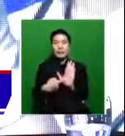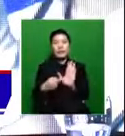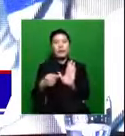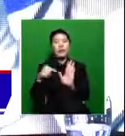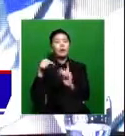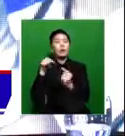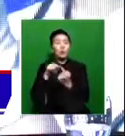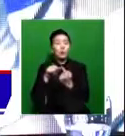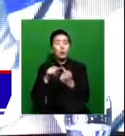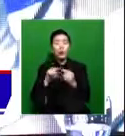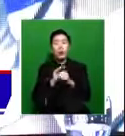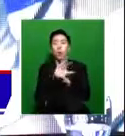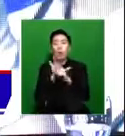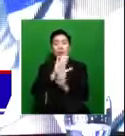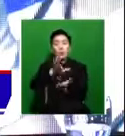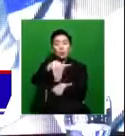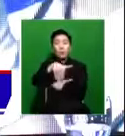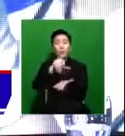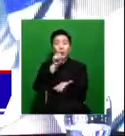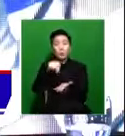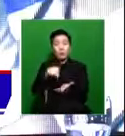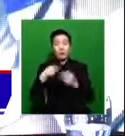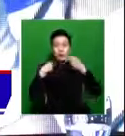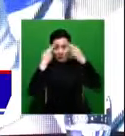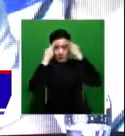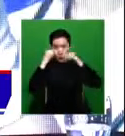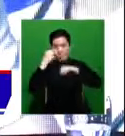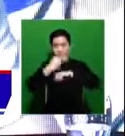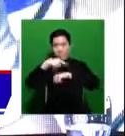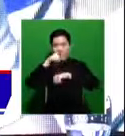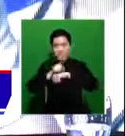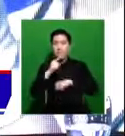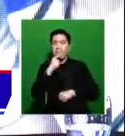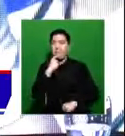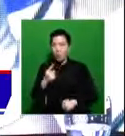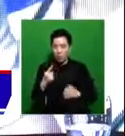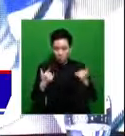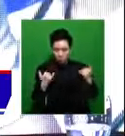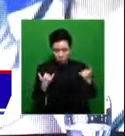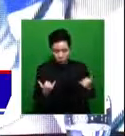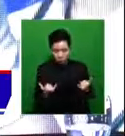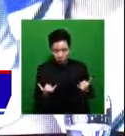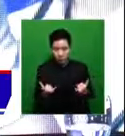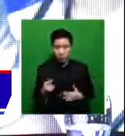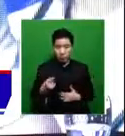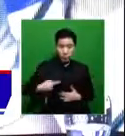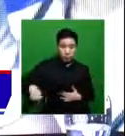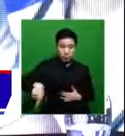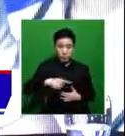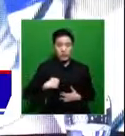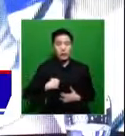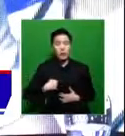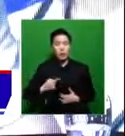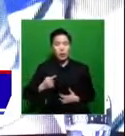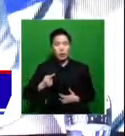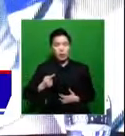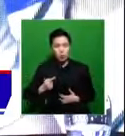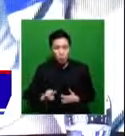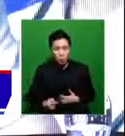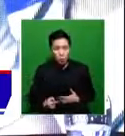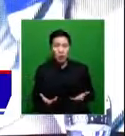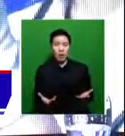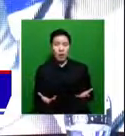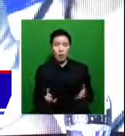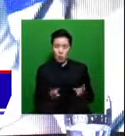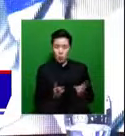ที่ท่านนายกรัฐมนตรีเป็นประธานว่าในช่วงนี้เราจะต้องทำการทำมา